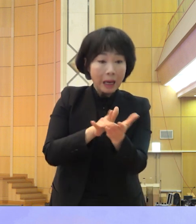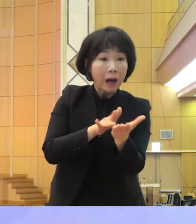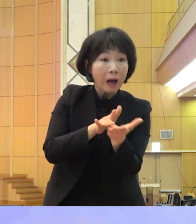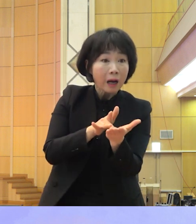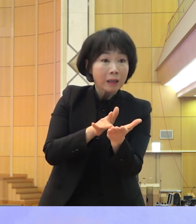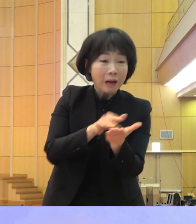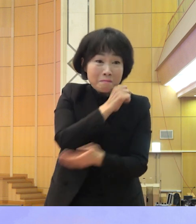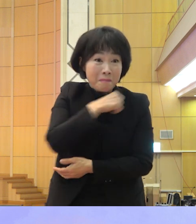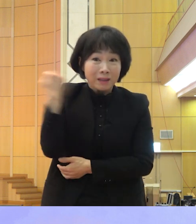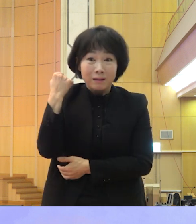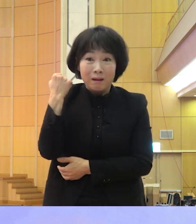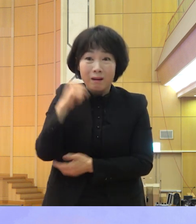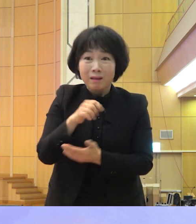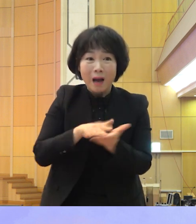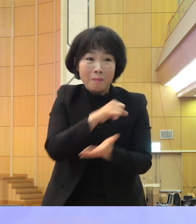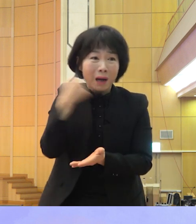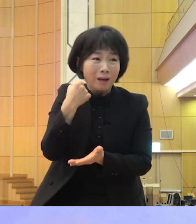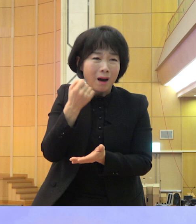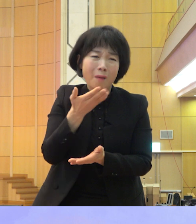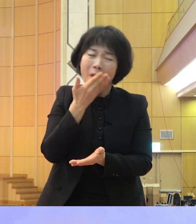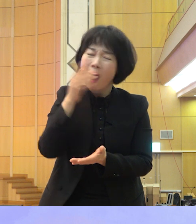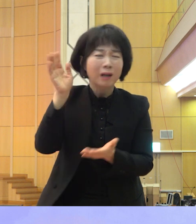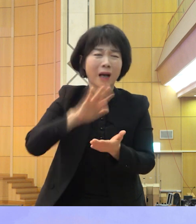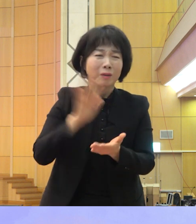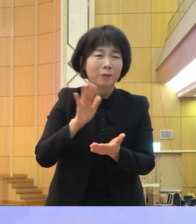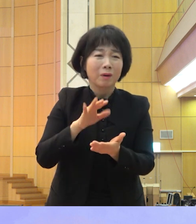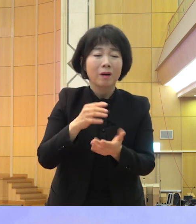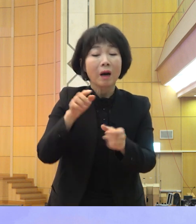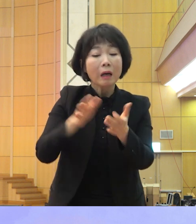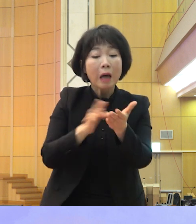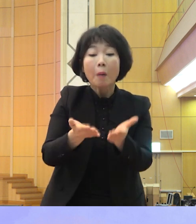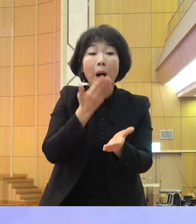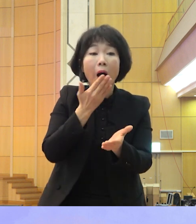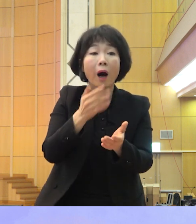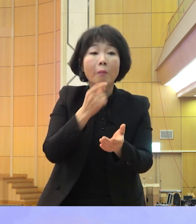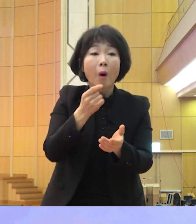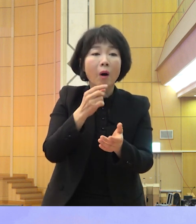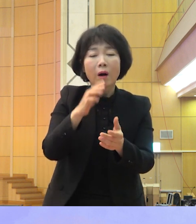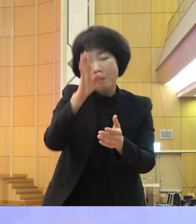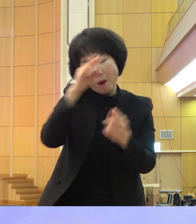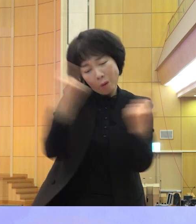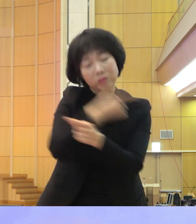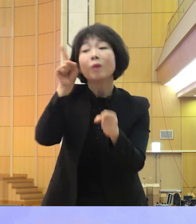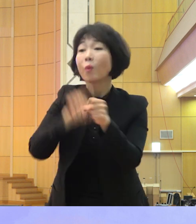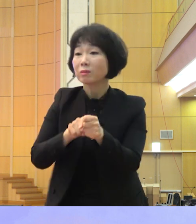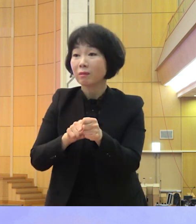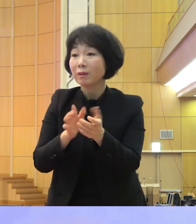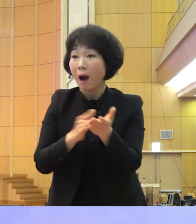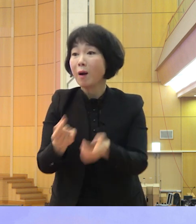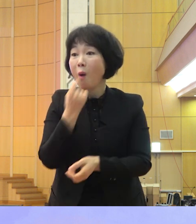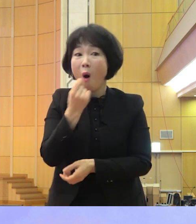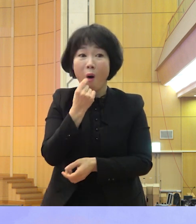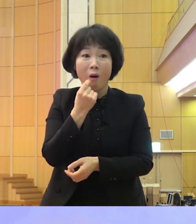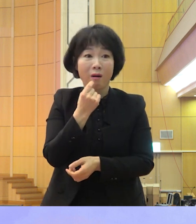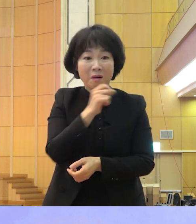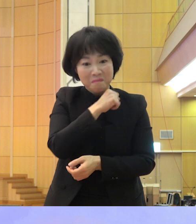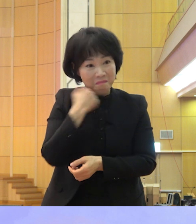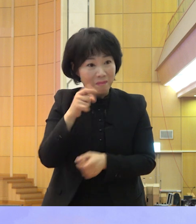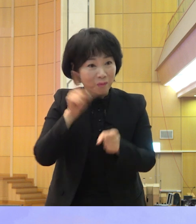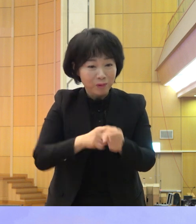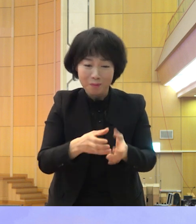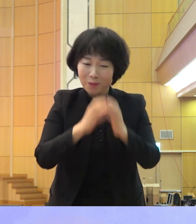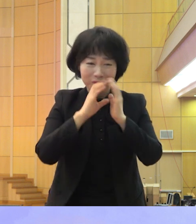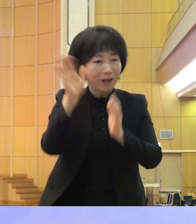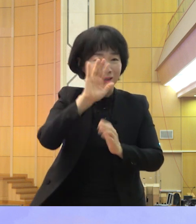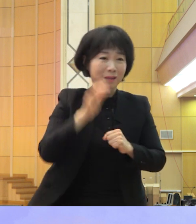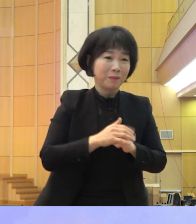아니에요. 약은 목적이 내 병을 치료하기 위해서 먹는 거지 맛으로 먹는 게 아닙니다.